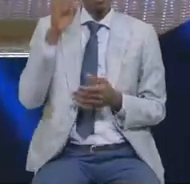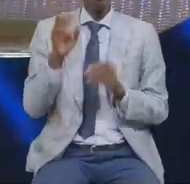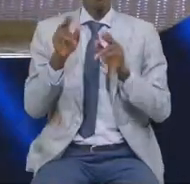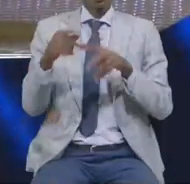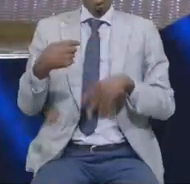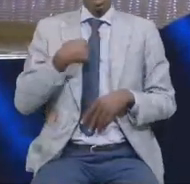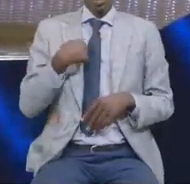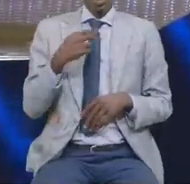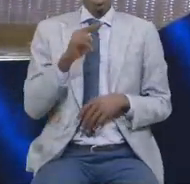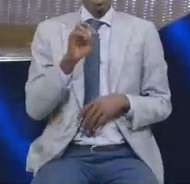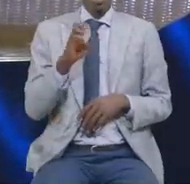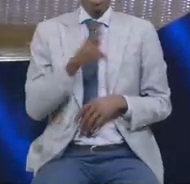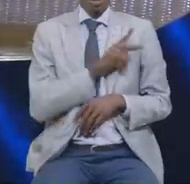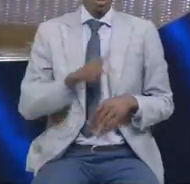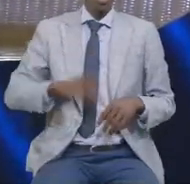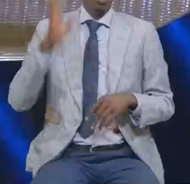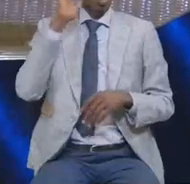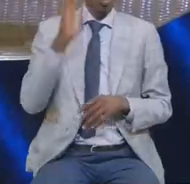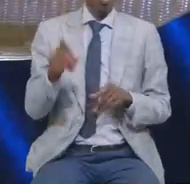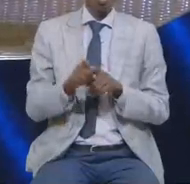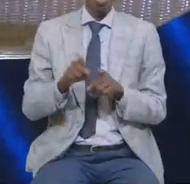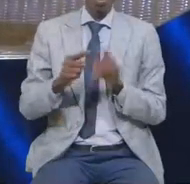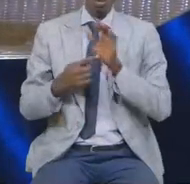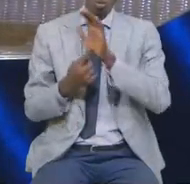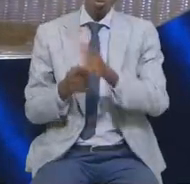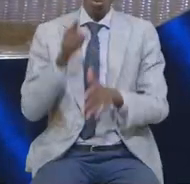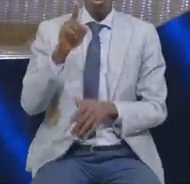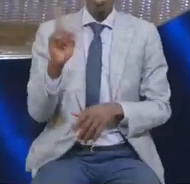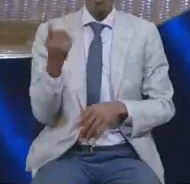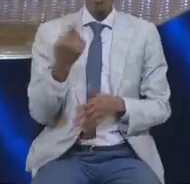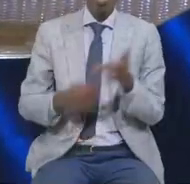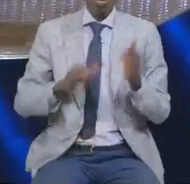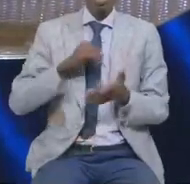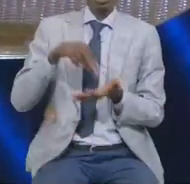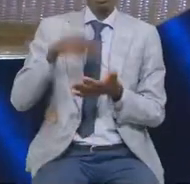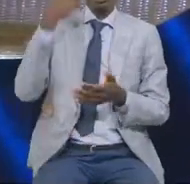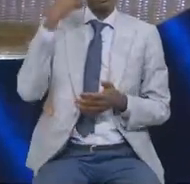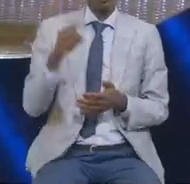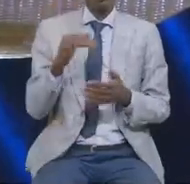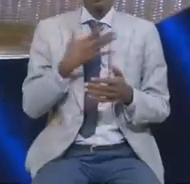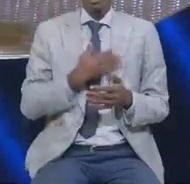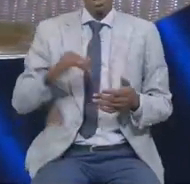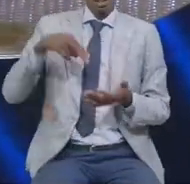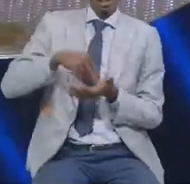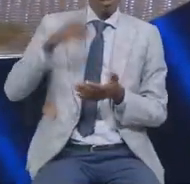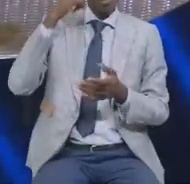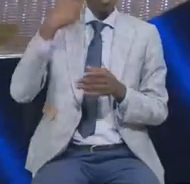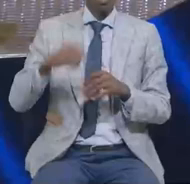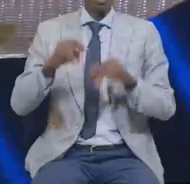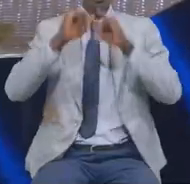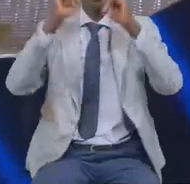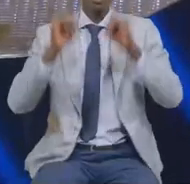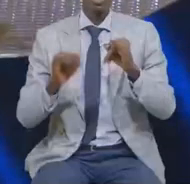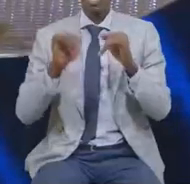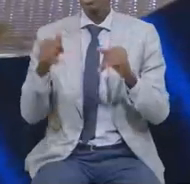montrer là où je me tiens. Il se tient pour l'idolâtrie. Quiconque ne va pas adorer l'idole là, la personne sera jetée dans